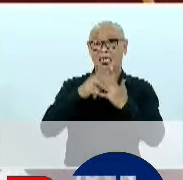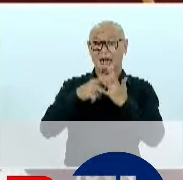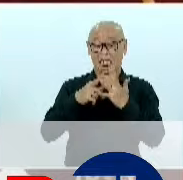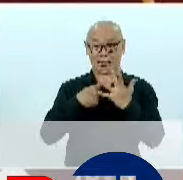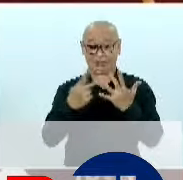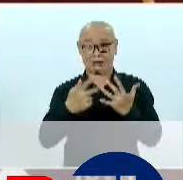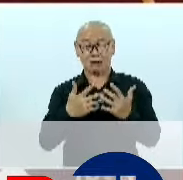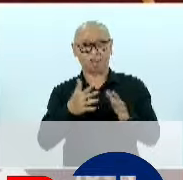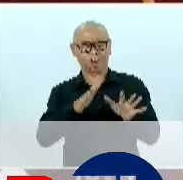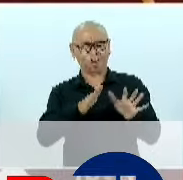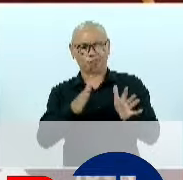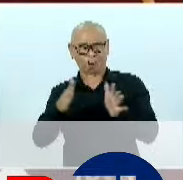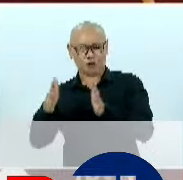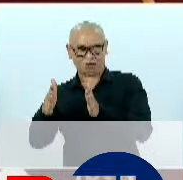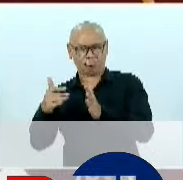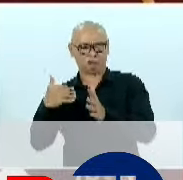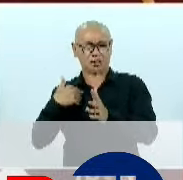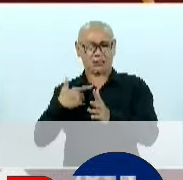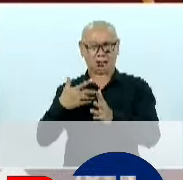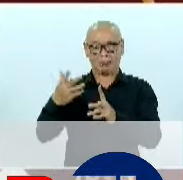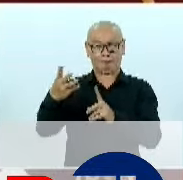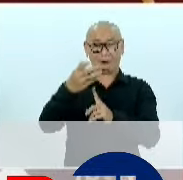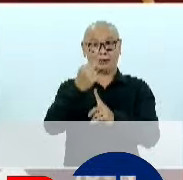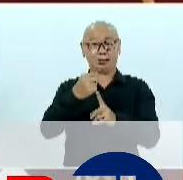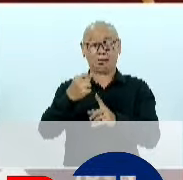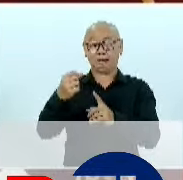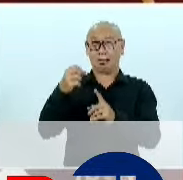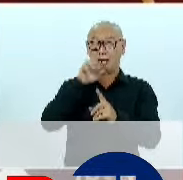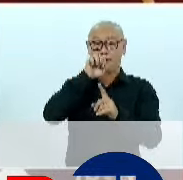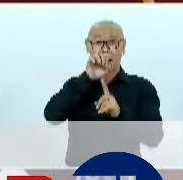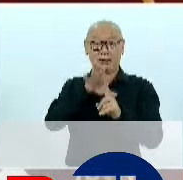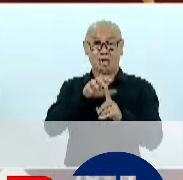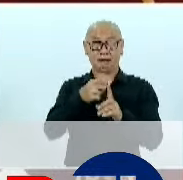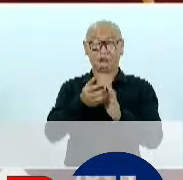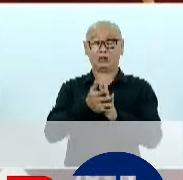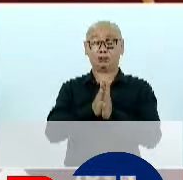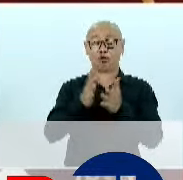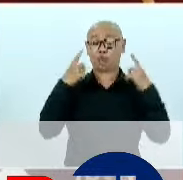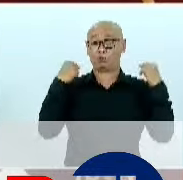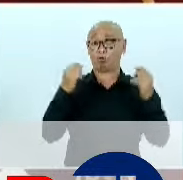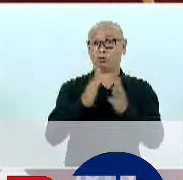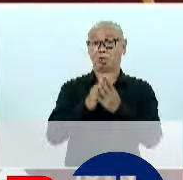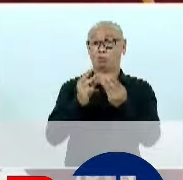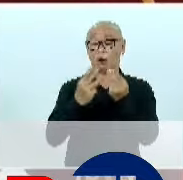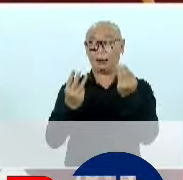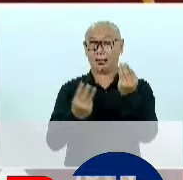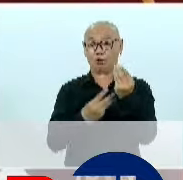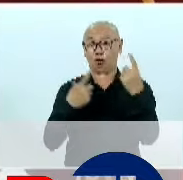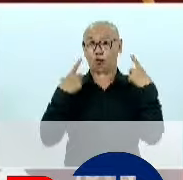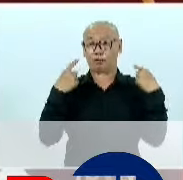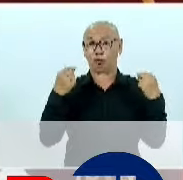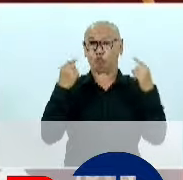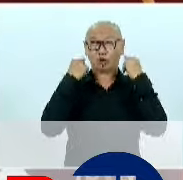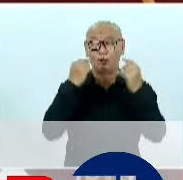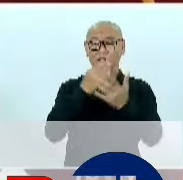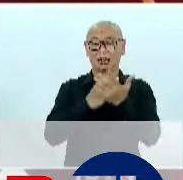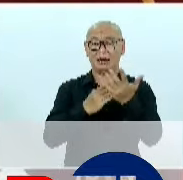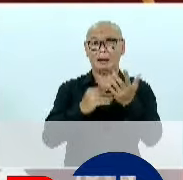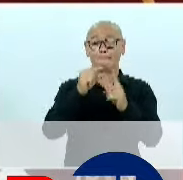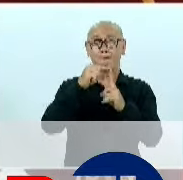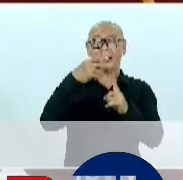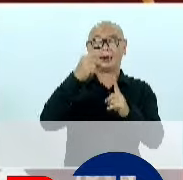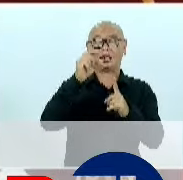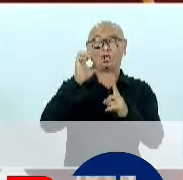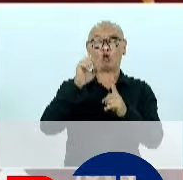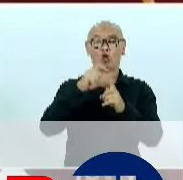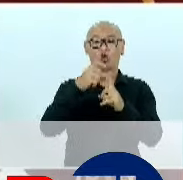kita kemudian ada yang mendapatkan amanah menjadi gubernur dan wakil gubernur Jawa Tengah periode